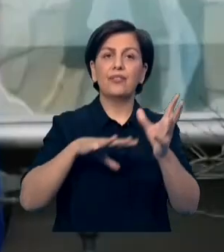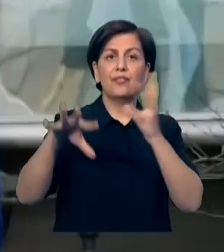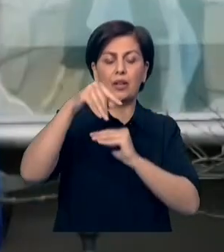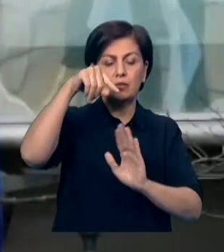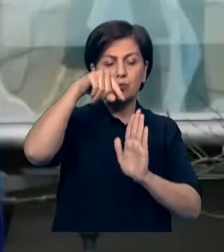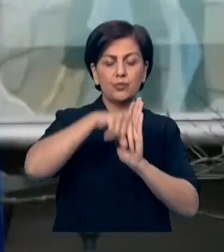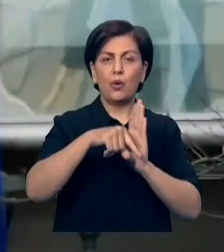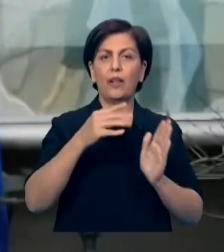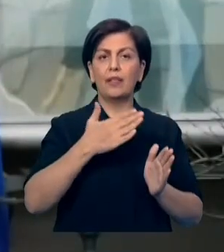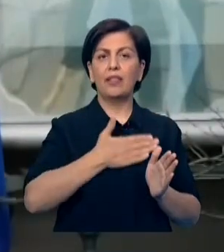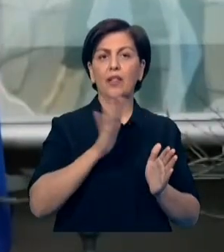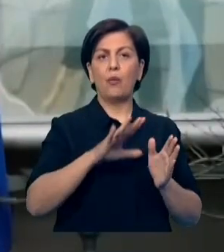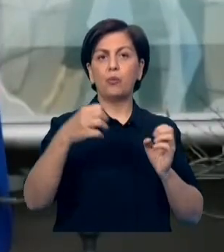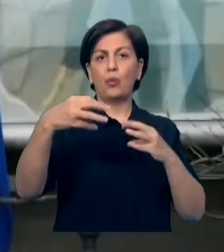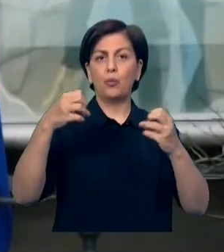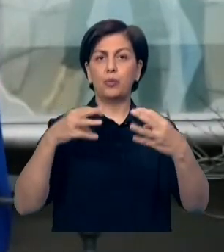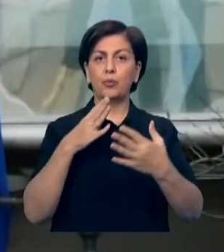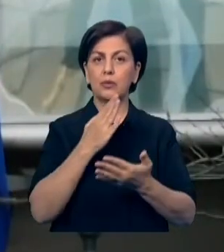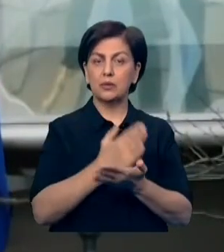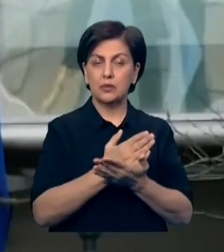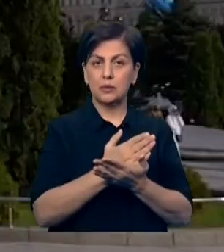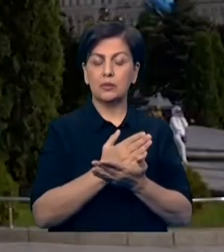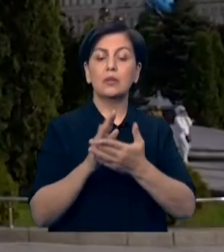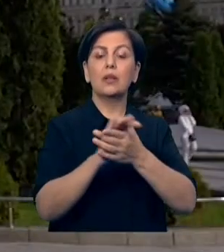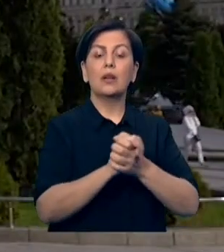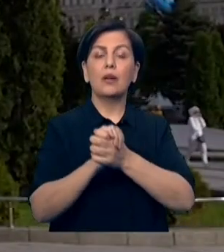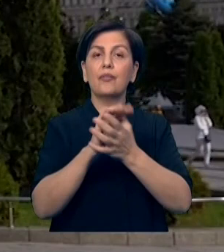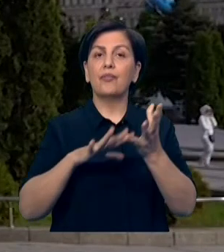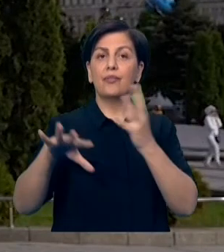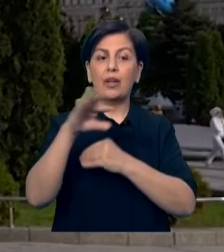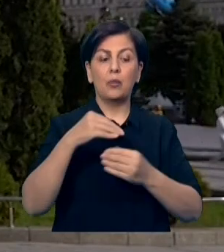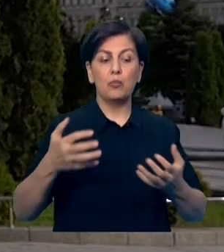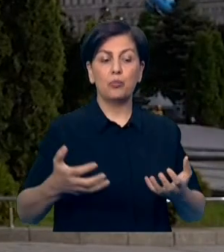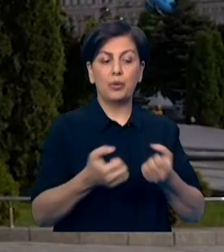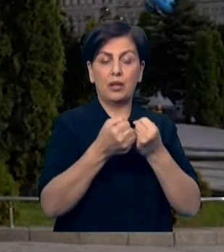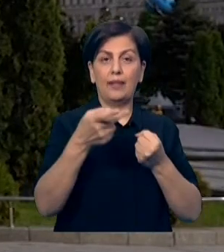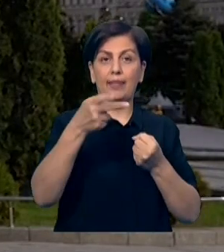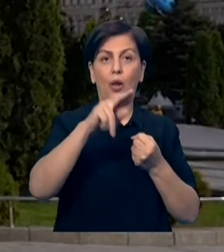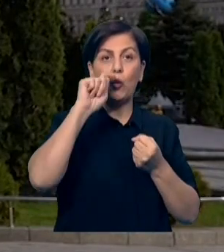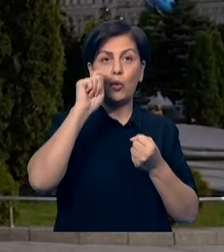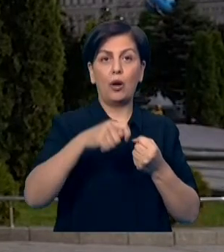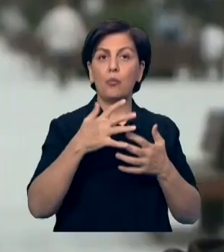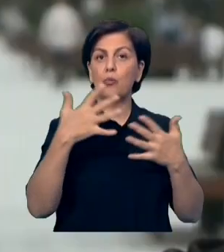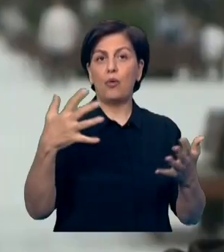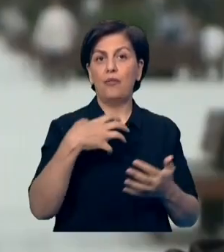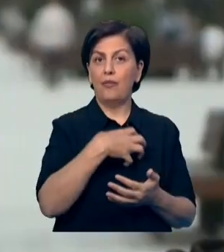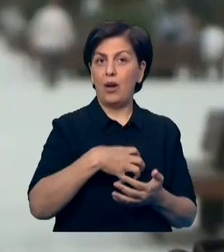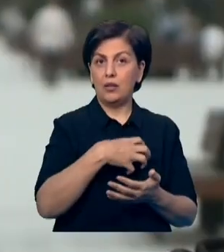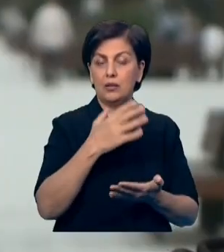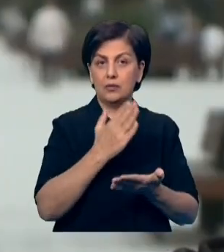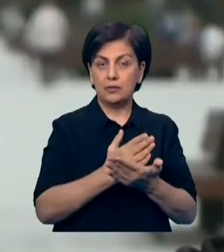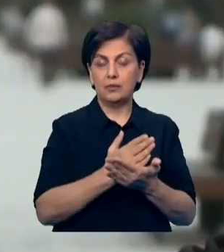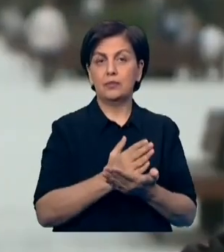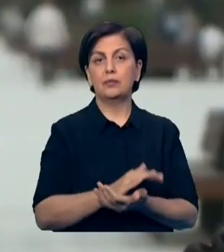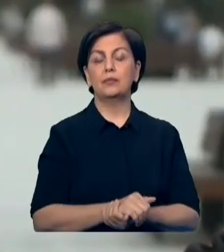gərgin siyasi proseslərlə də bağlıdır. İttifaq ölkələrinin dəstəyi Ukraynalılar üçün böyük əhəmiyyət daşıyır. Müharibədən